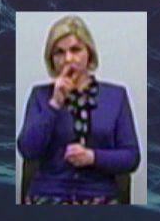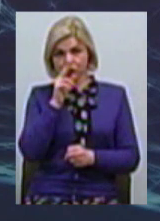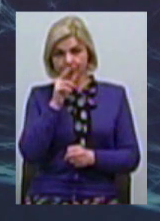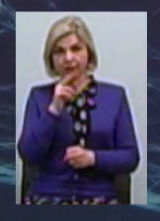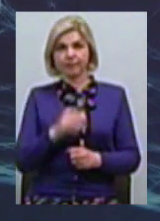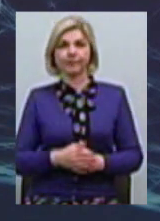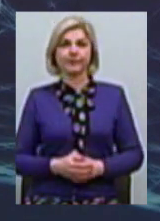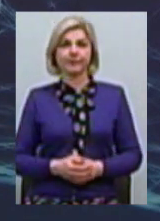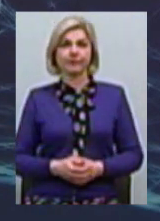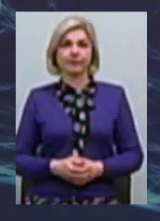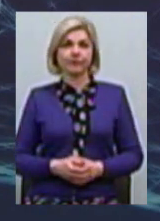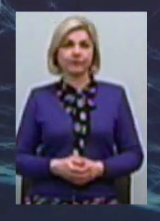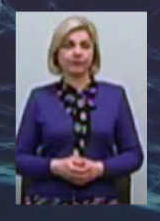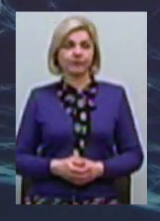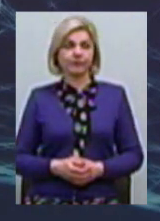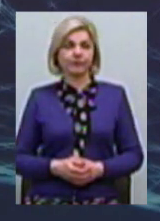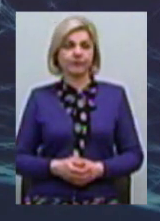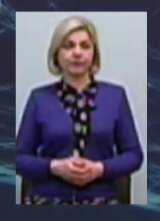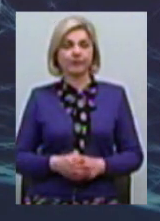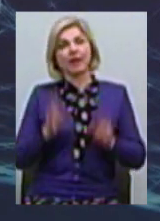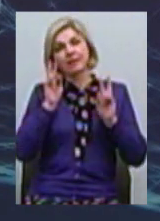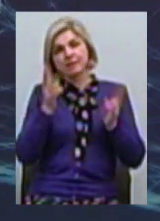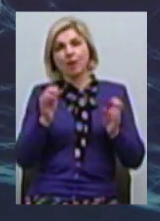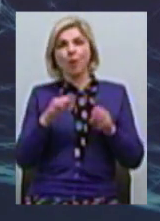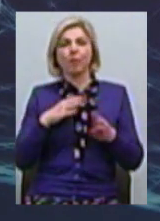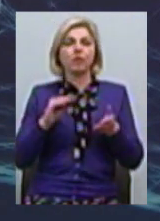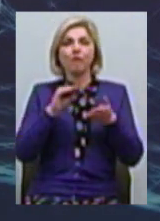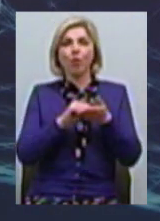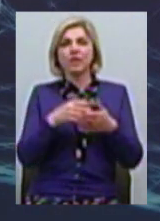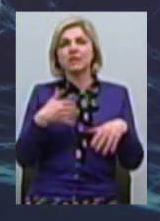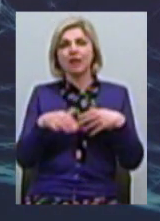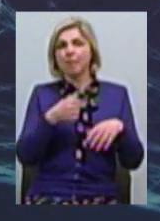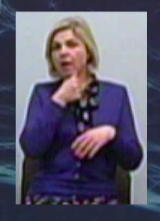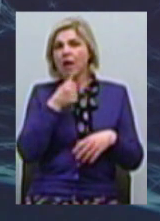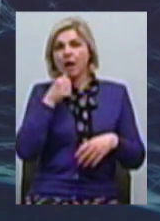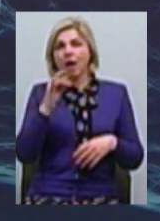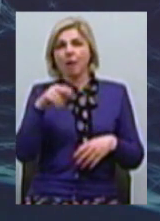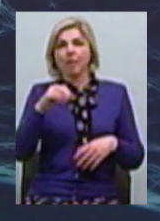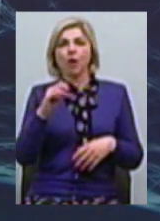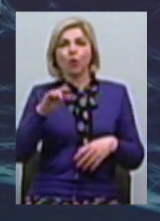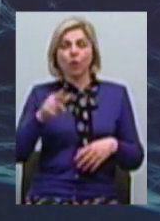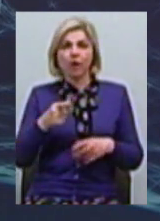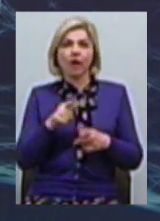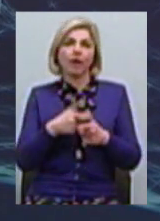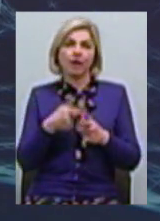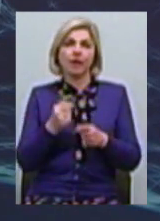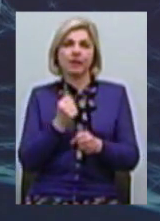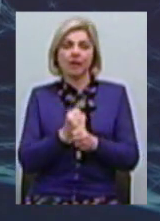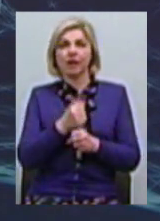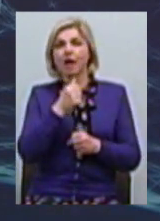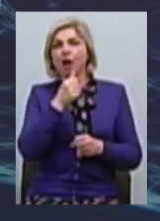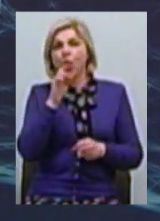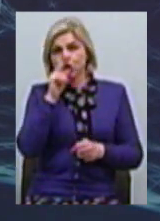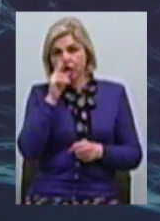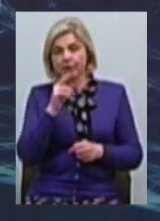не знаю, вводит слабые пароли или делает ошибки при дизайне